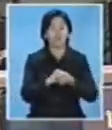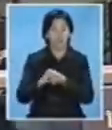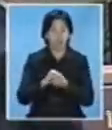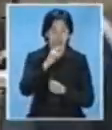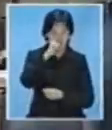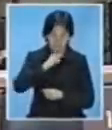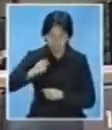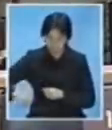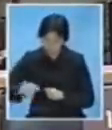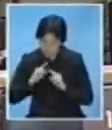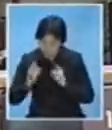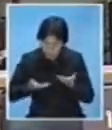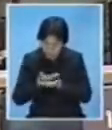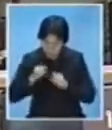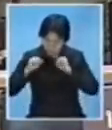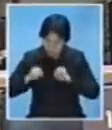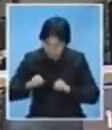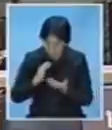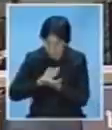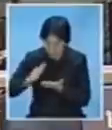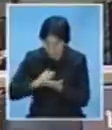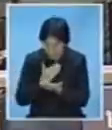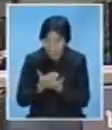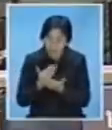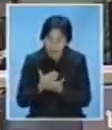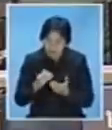งกันว่าจะแบ่งผลประโยชน์อย่างไร